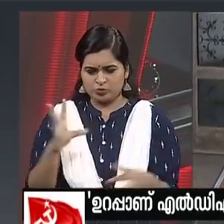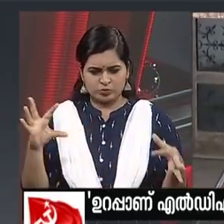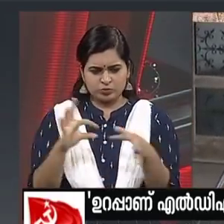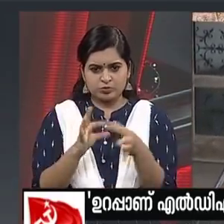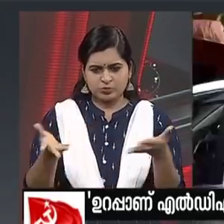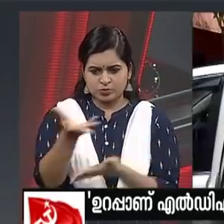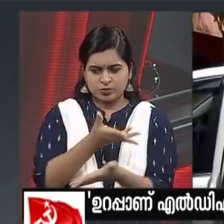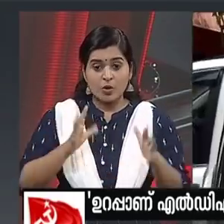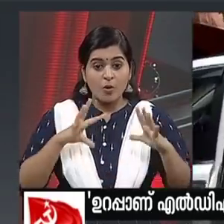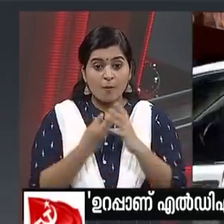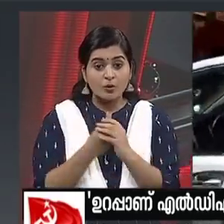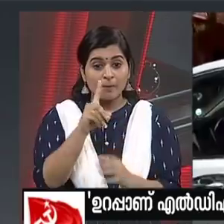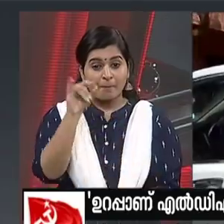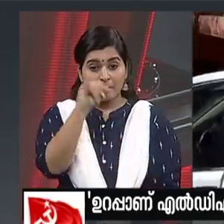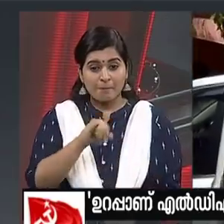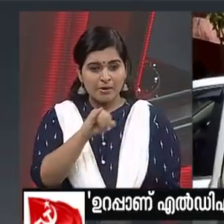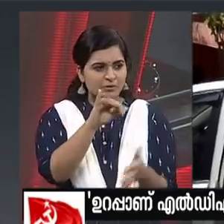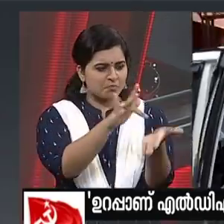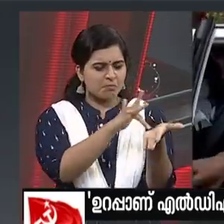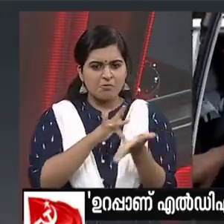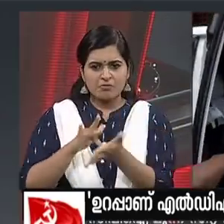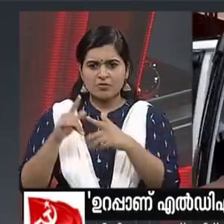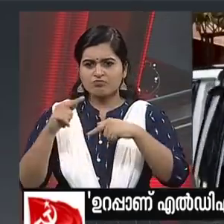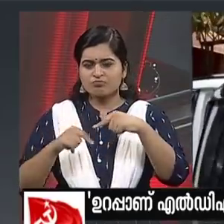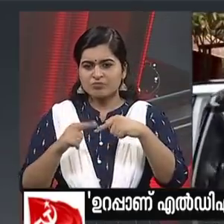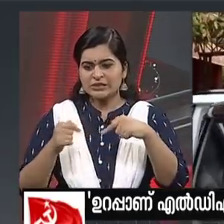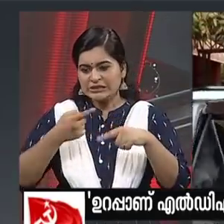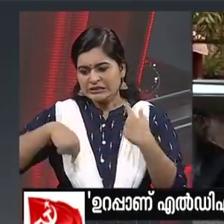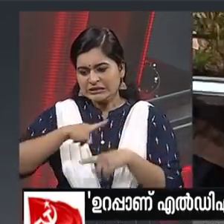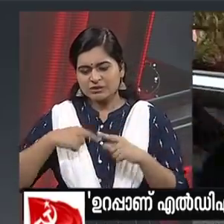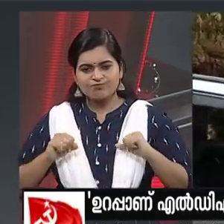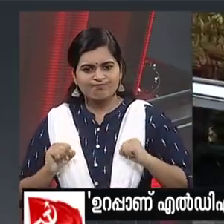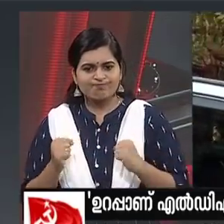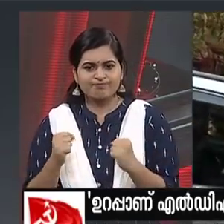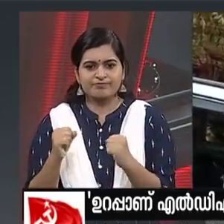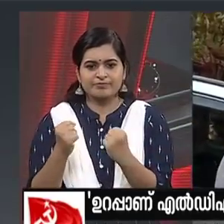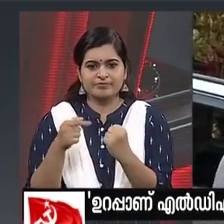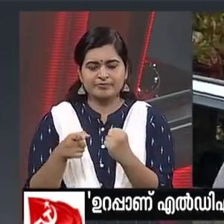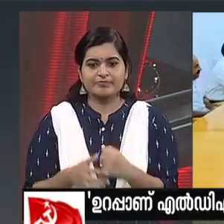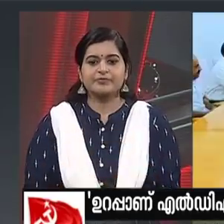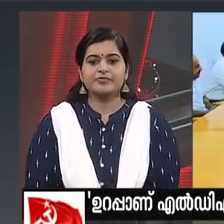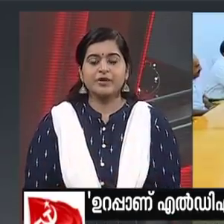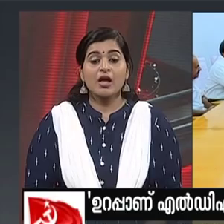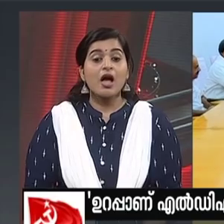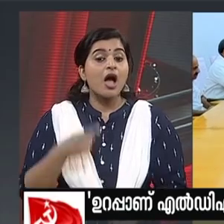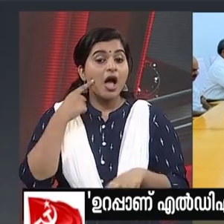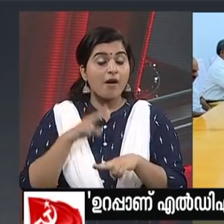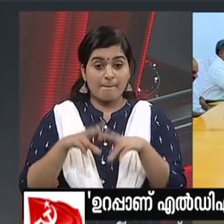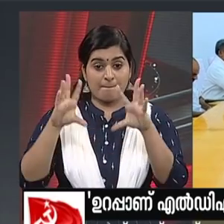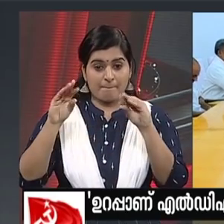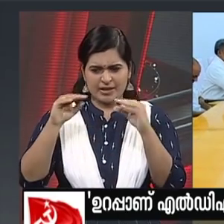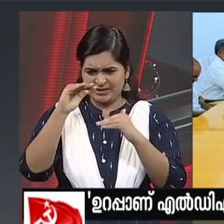16 സീറ്റുകൾ കണ്ടെത്തലാണ് വെല്ലുവിളി. CPM 7 CPI 2 മുതൽ 3 സീറ്റ് വരെയും കൊടുക്കേണ്ടി വരും. 10 കുറഞ്ഞതൊന്നും